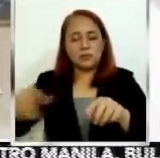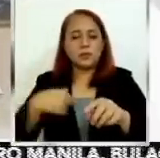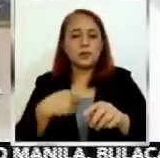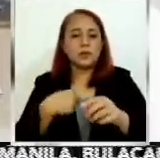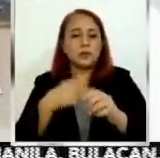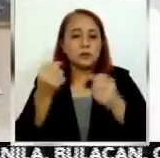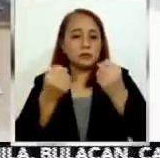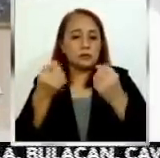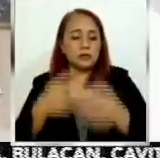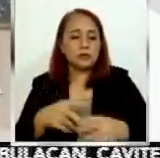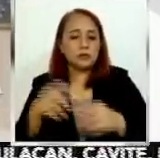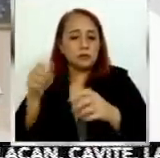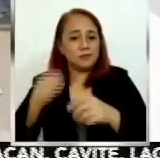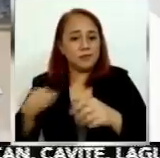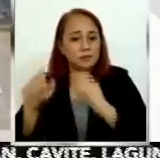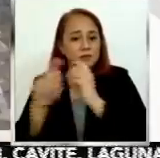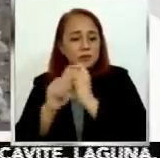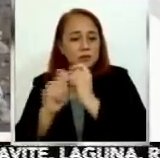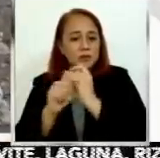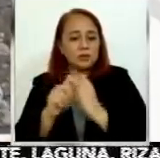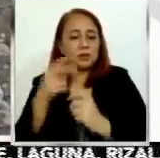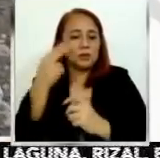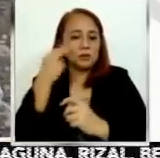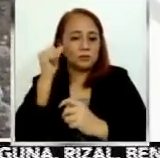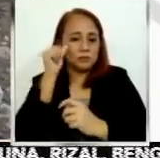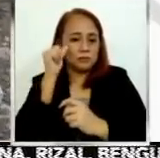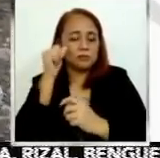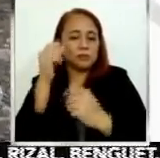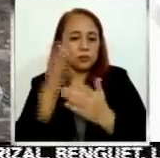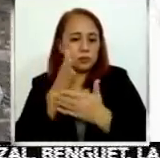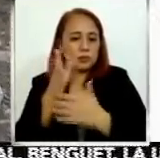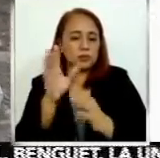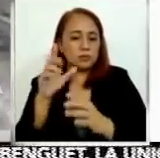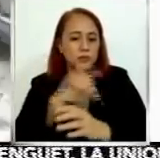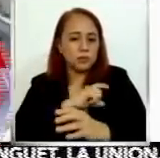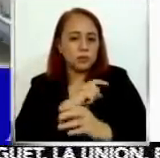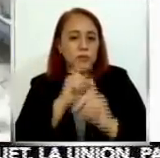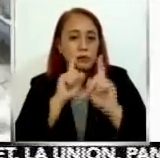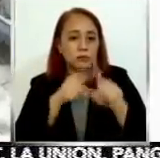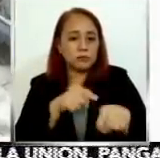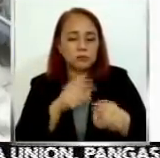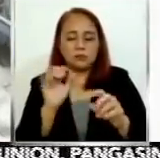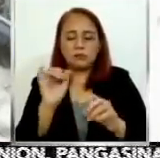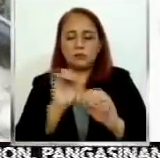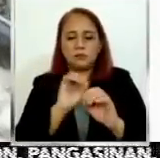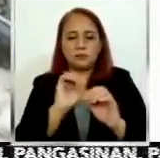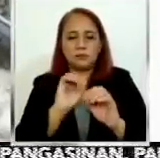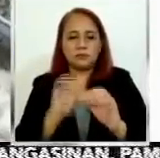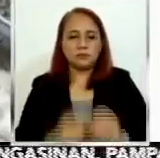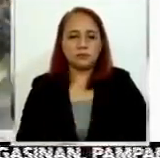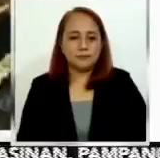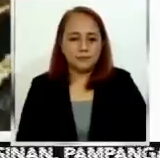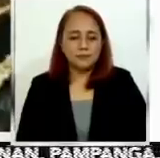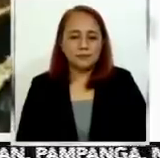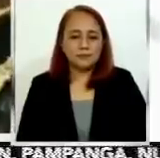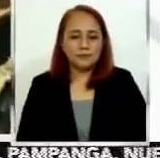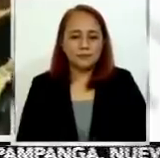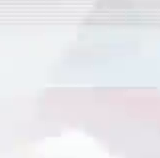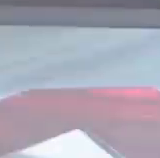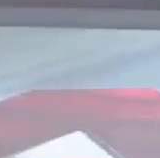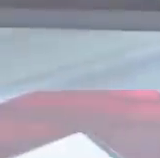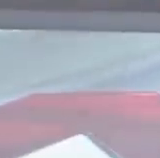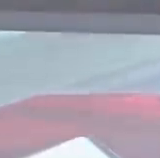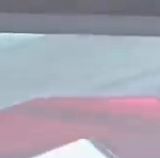mixer truck na si Hernando Andres. Hindi na siya nagbigay ng pahayag. Jamie Santos, nakatutok, 24